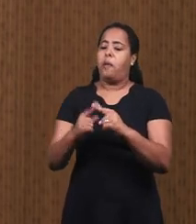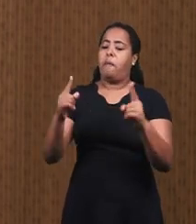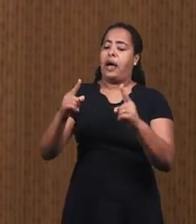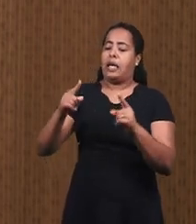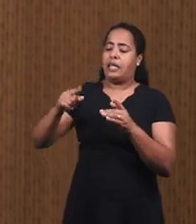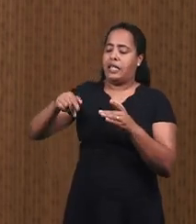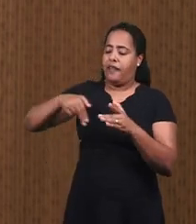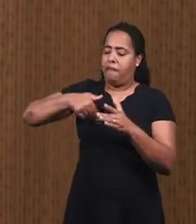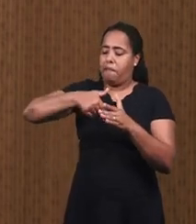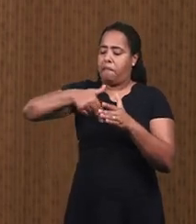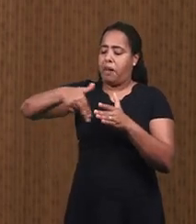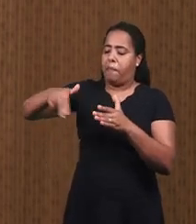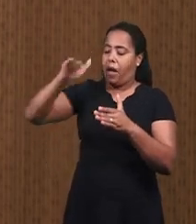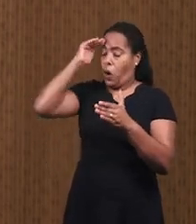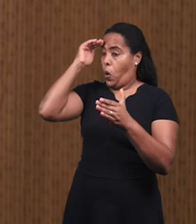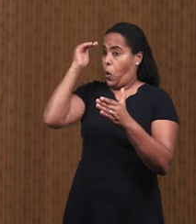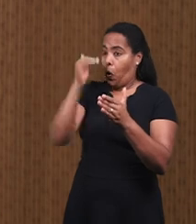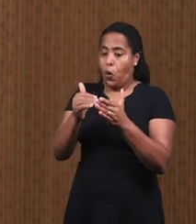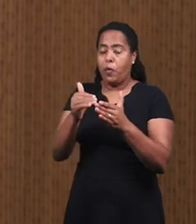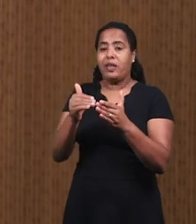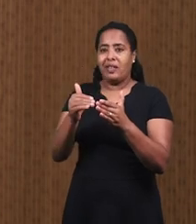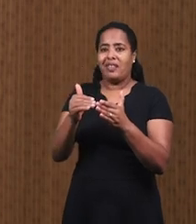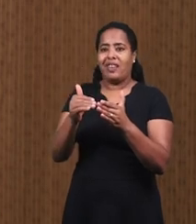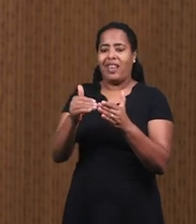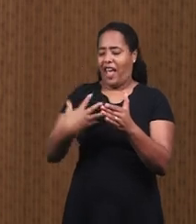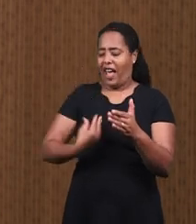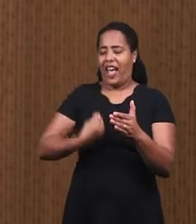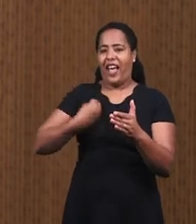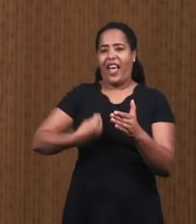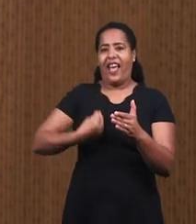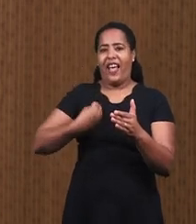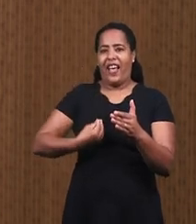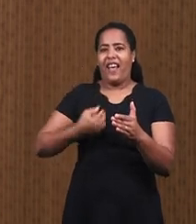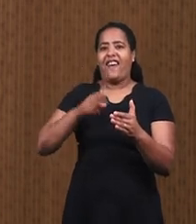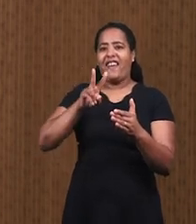de la vie. Mais marcher dans le chemin, c'est la parole vivante.